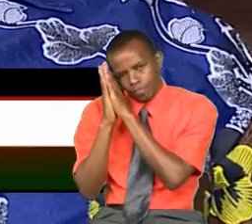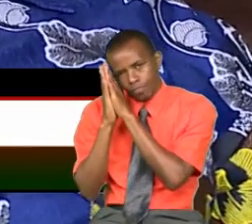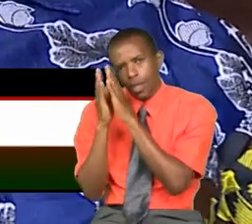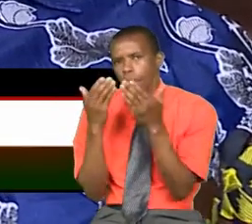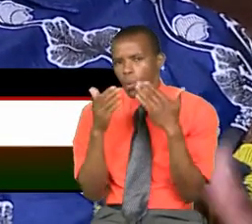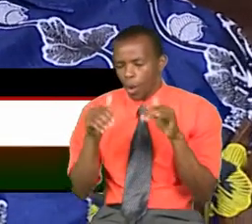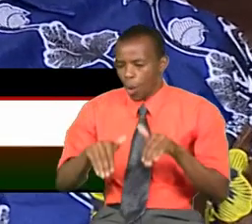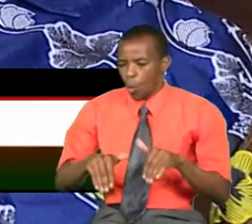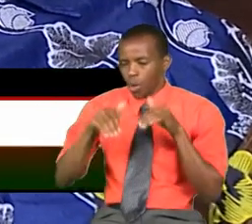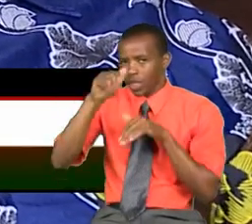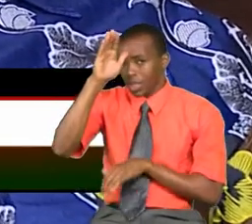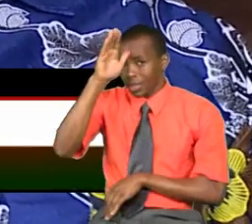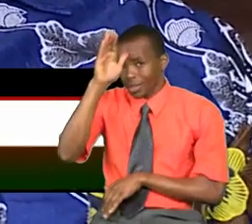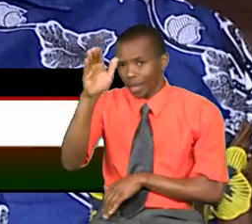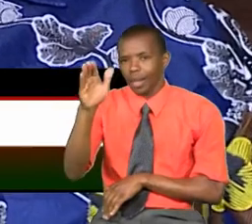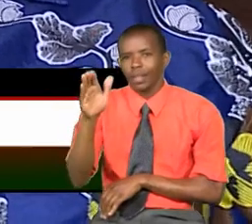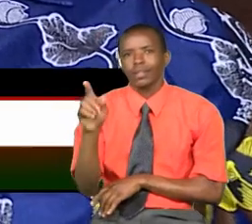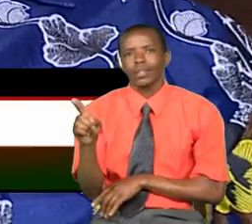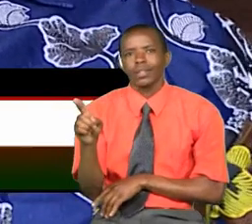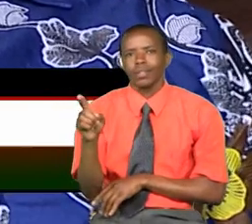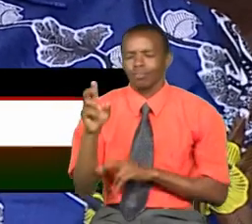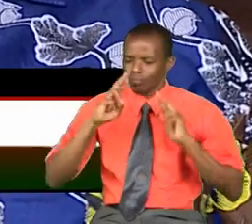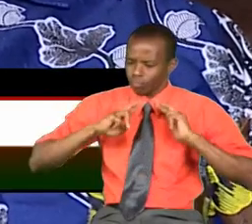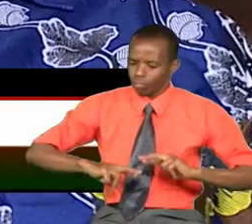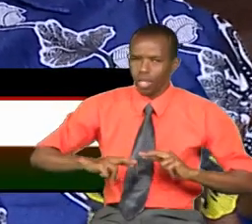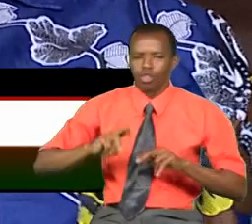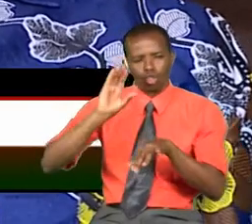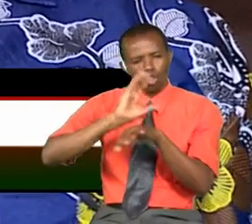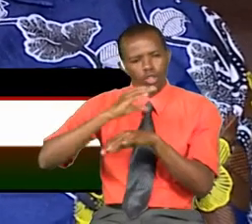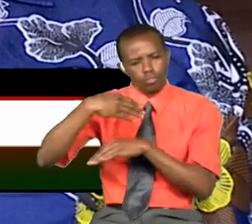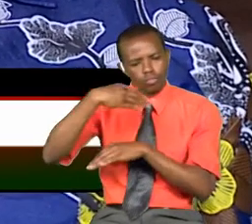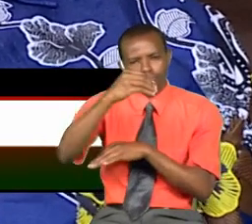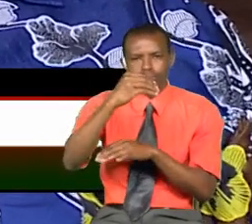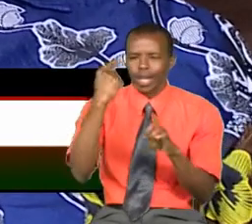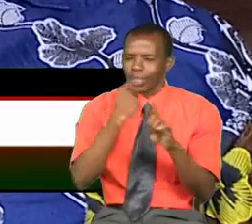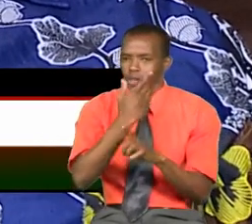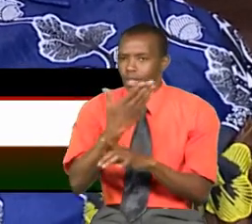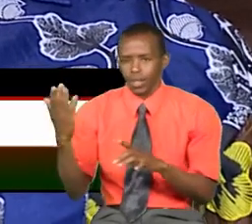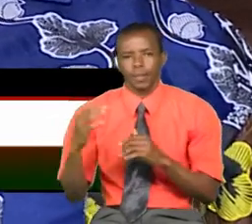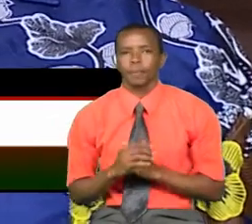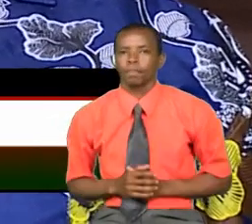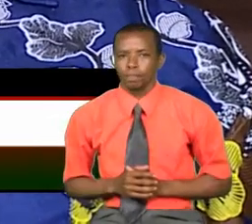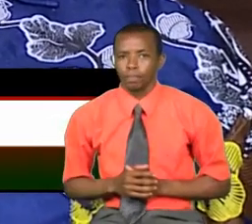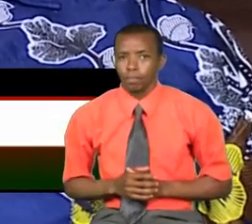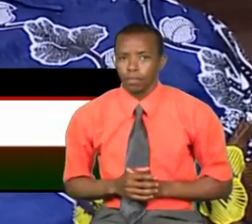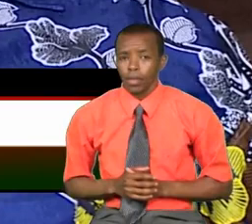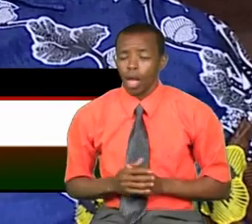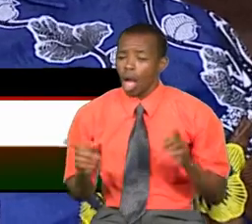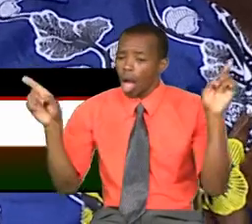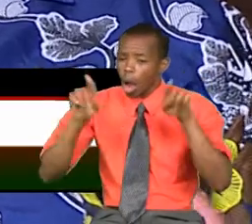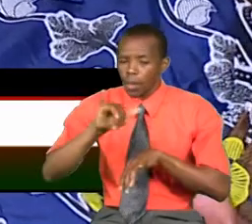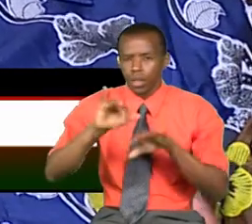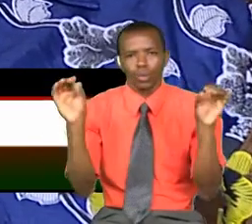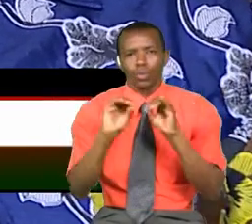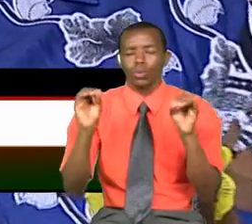Nikalala nikingoja Jumapili ifike, pumzike, niende kanisani na mambo kama hayo. Haikuwa hivyo. Na